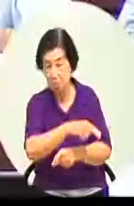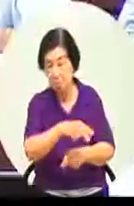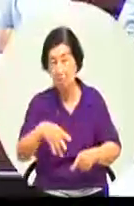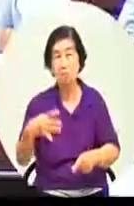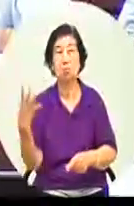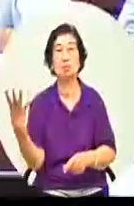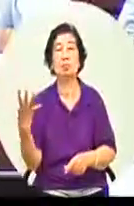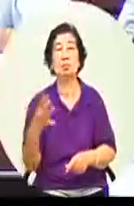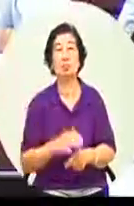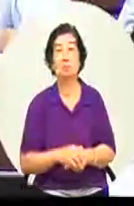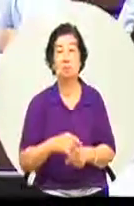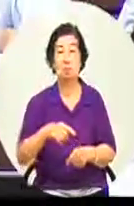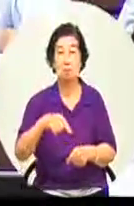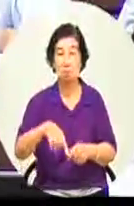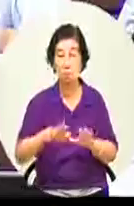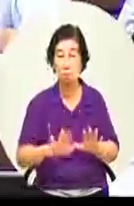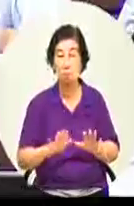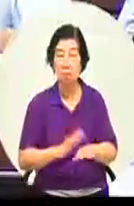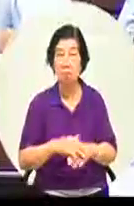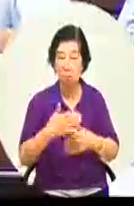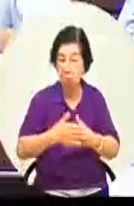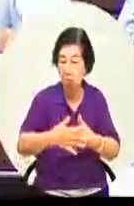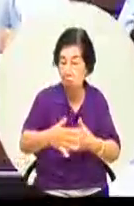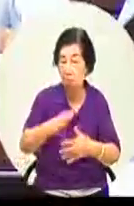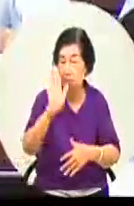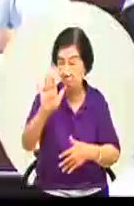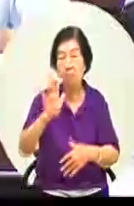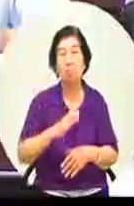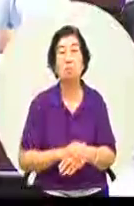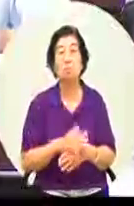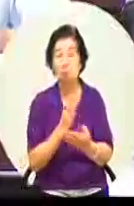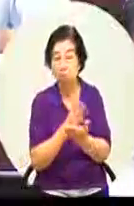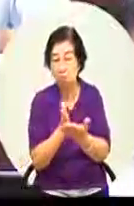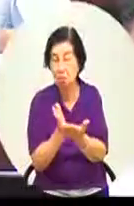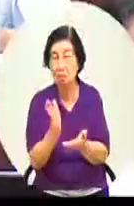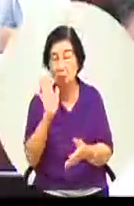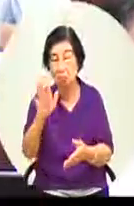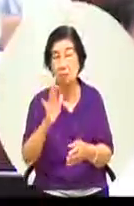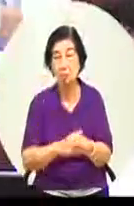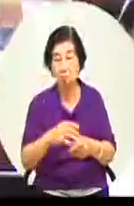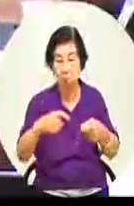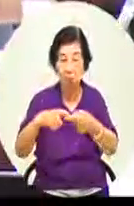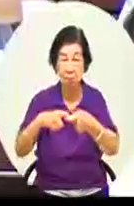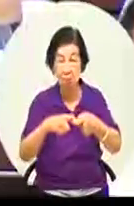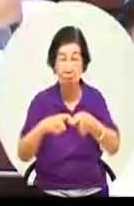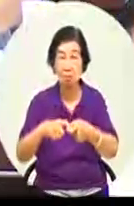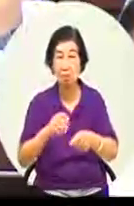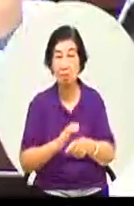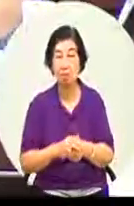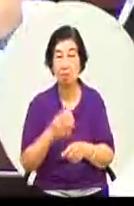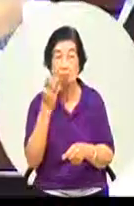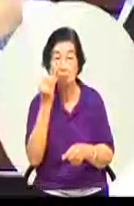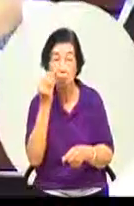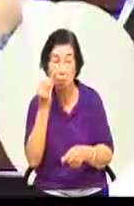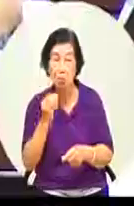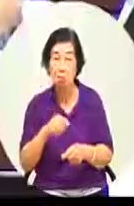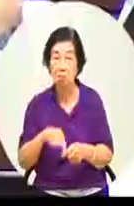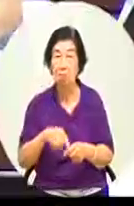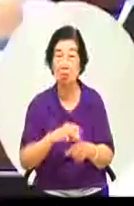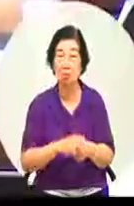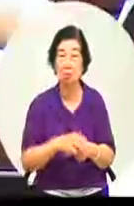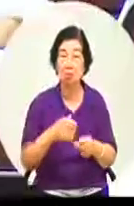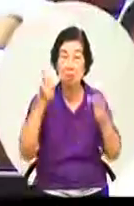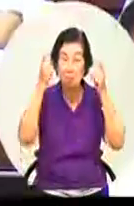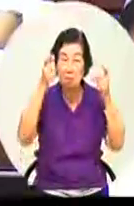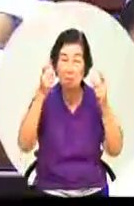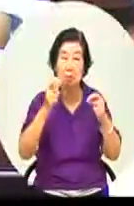我们很多行程都安排有在这。对，那我们会做一个串联，尤其接下来来观光吧魅力高雄，我们会跟社区做一些